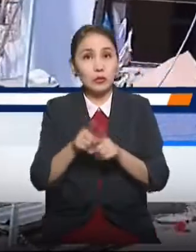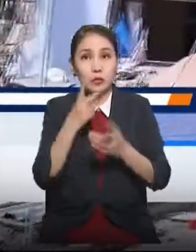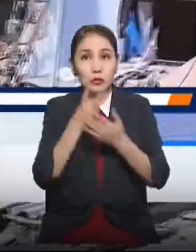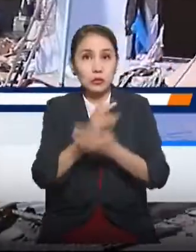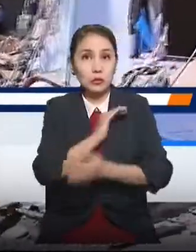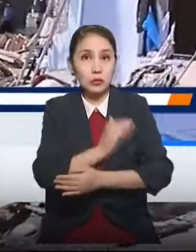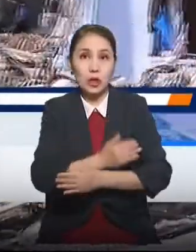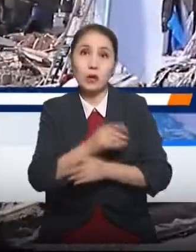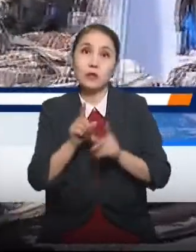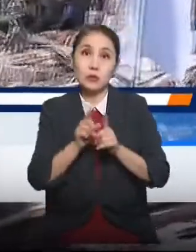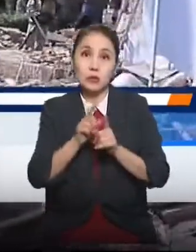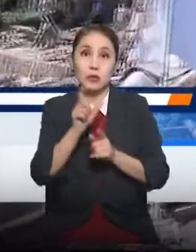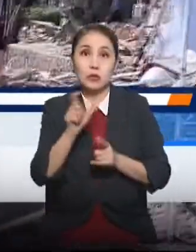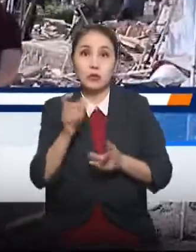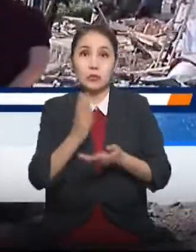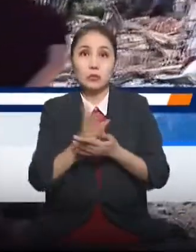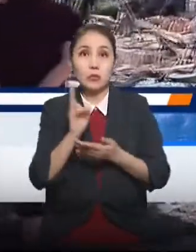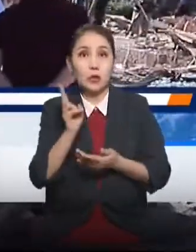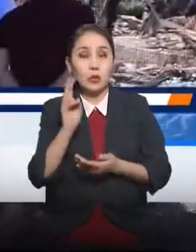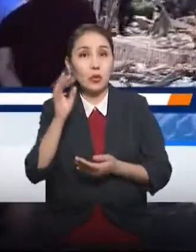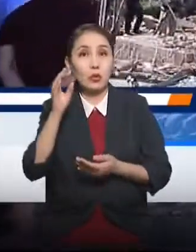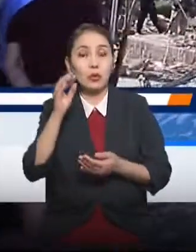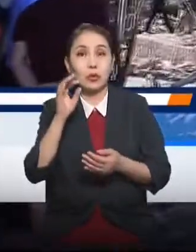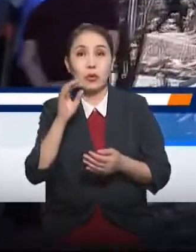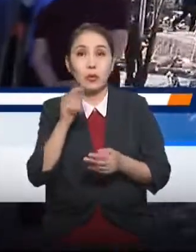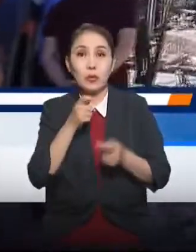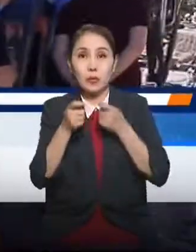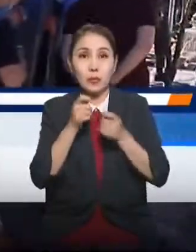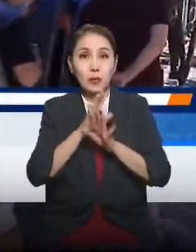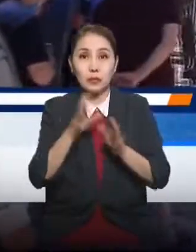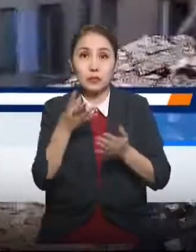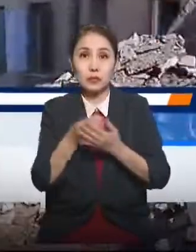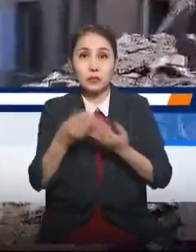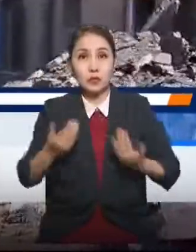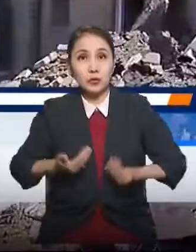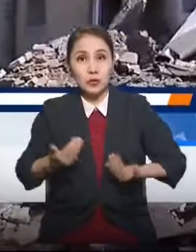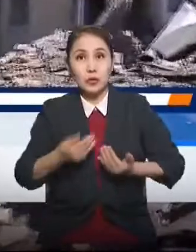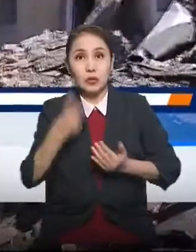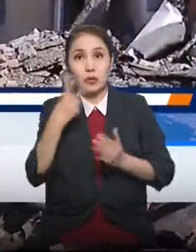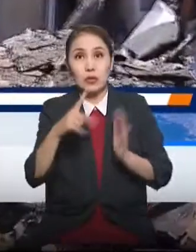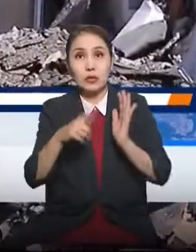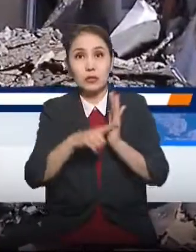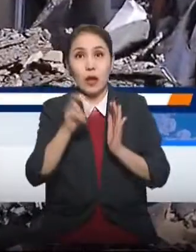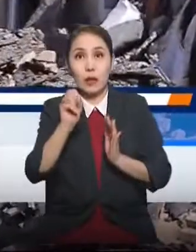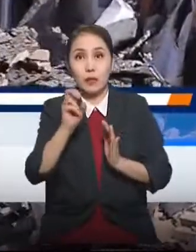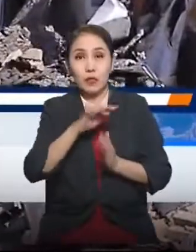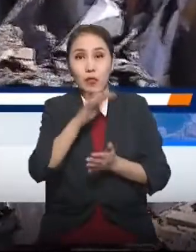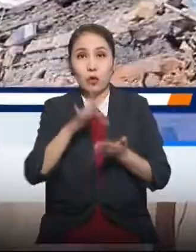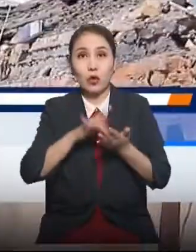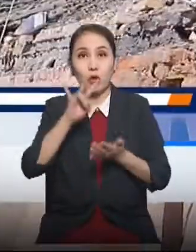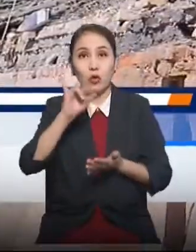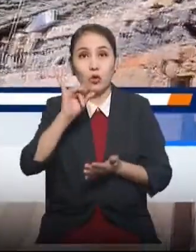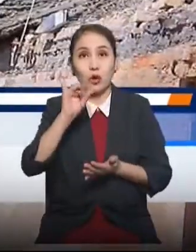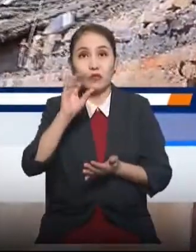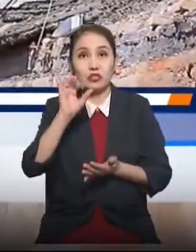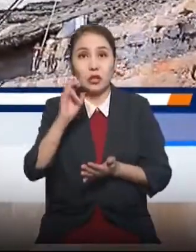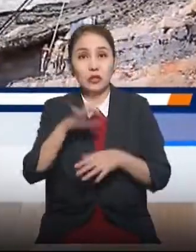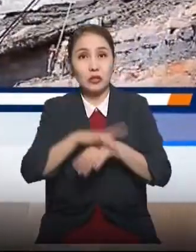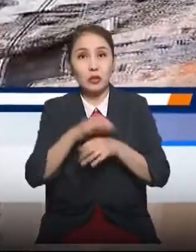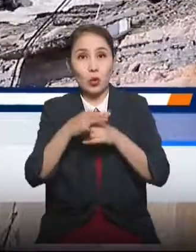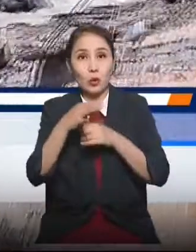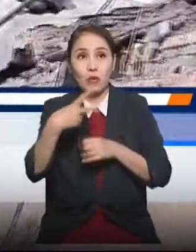все еще находятся граждане, пренебрегающие жизненно важными нормами. 27 апреля в городе Нуравшан Ташкентской области